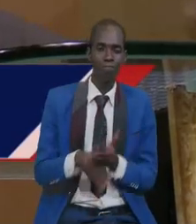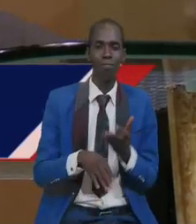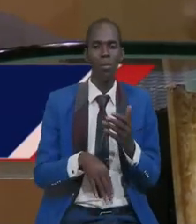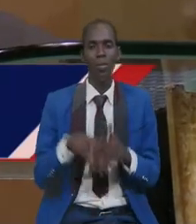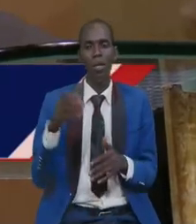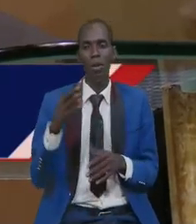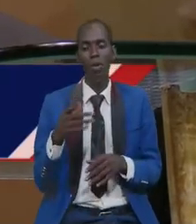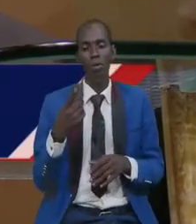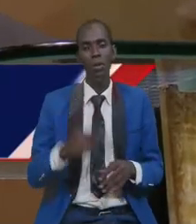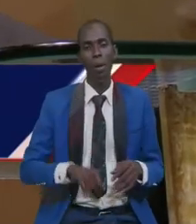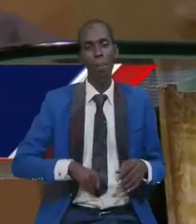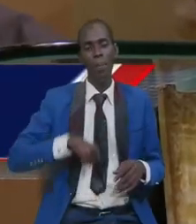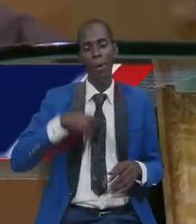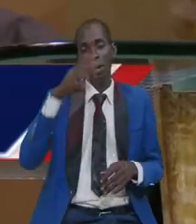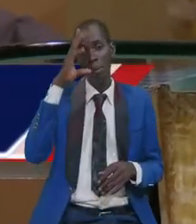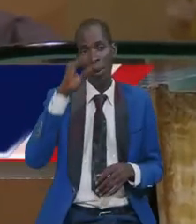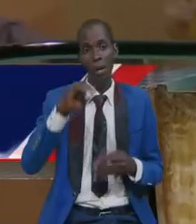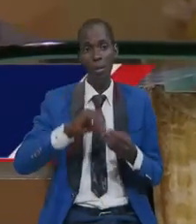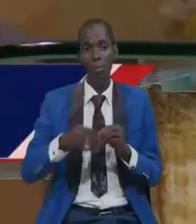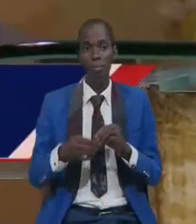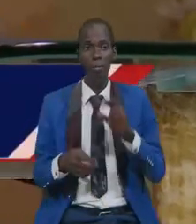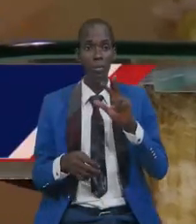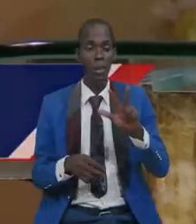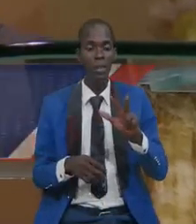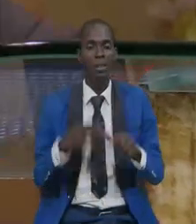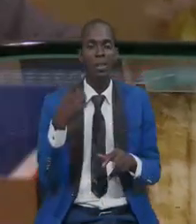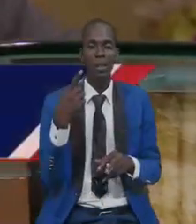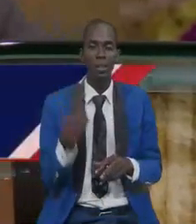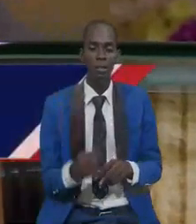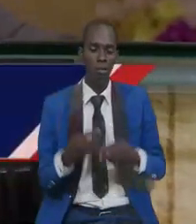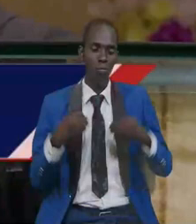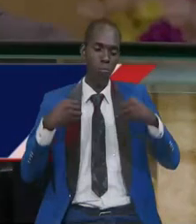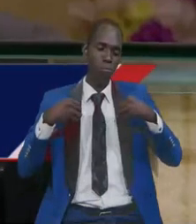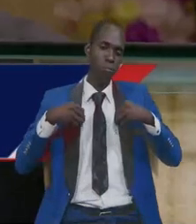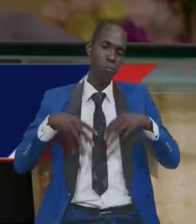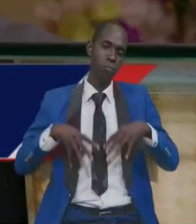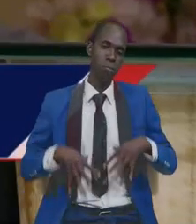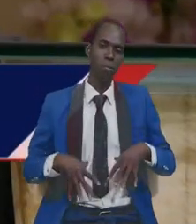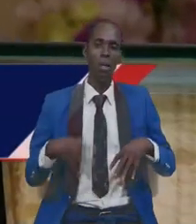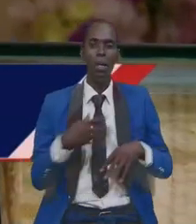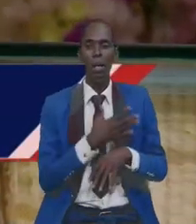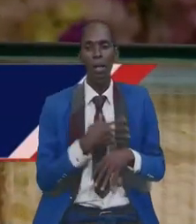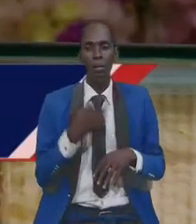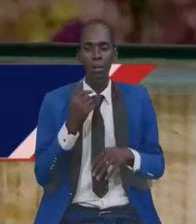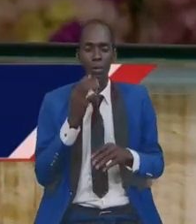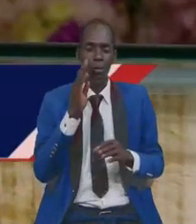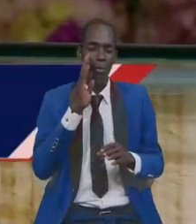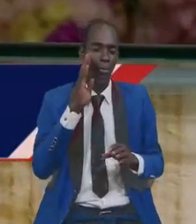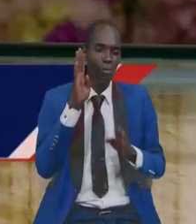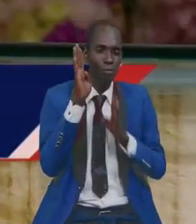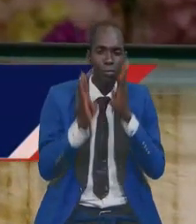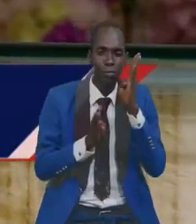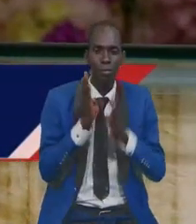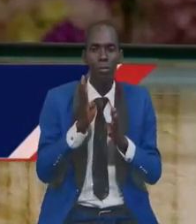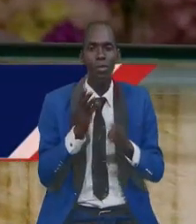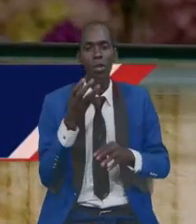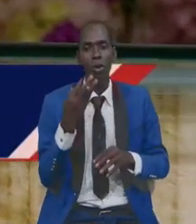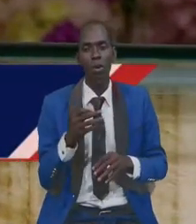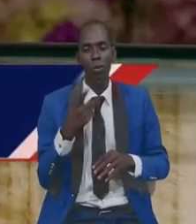l'homme orgueilleux. Et la section 3, c'est la dépression et la disgrâce du